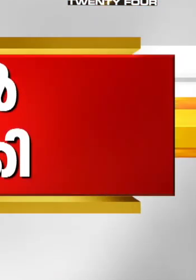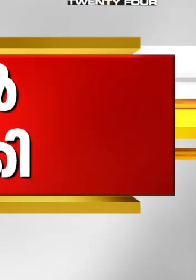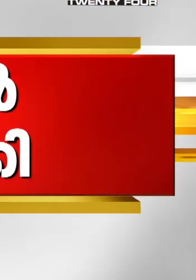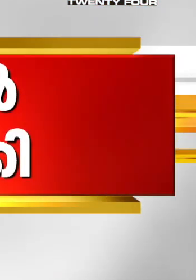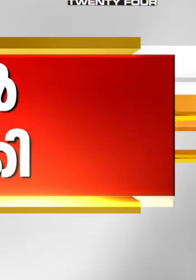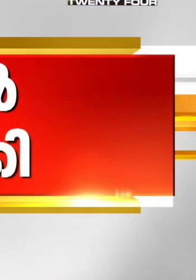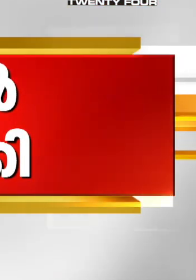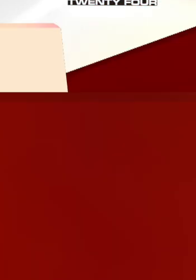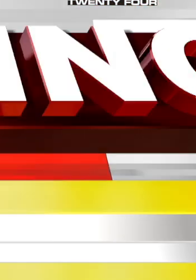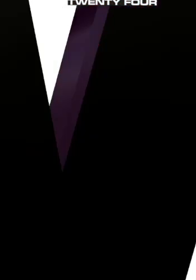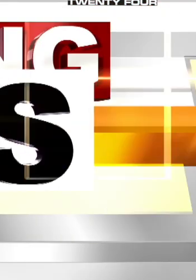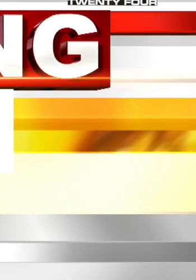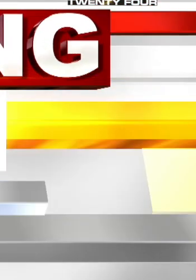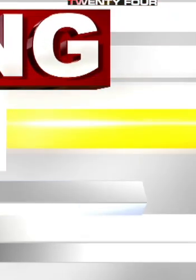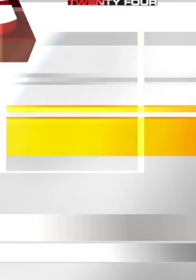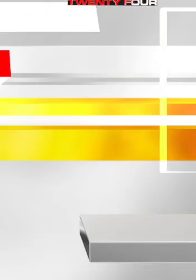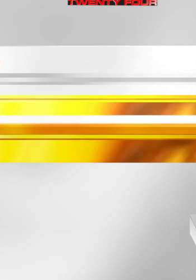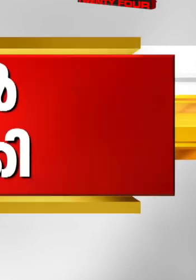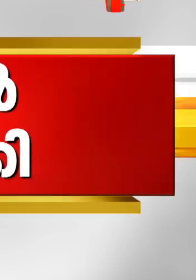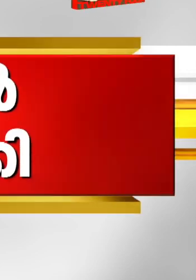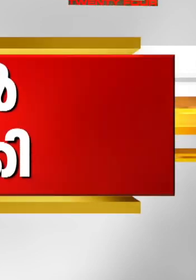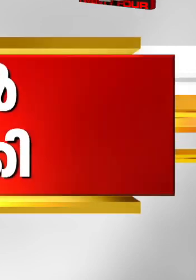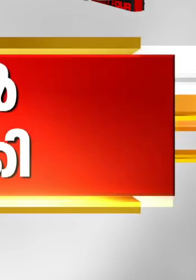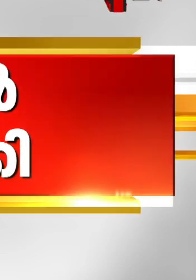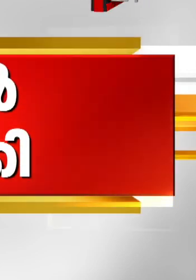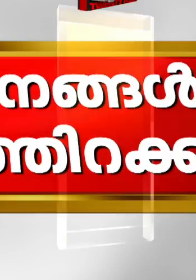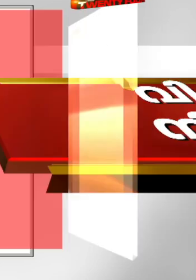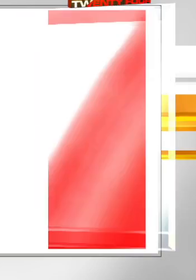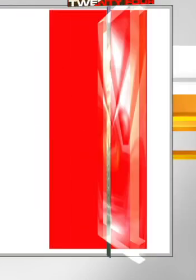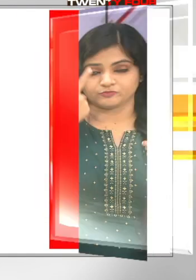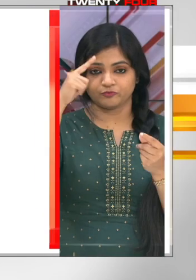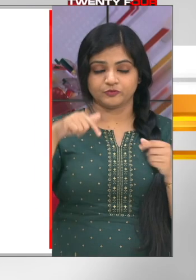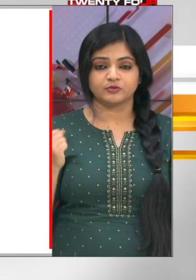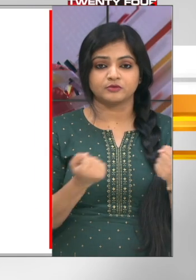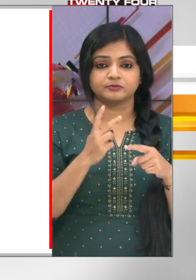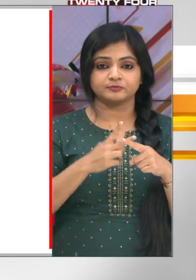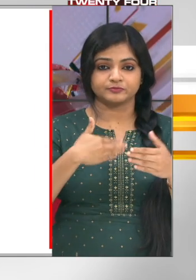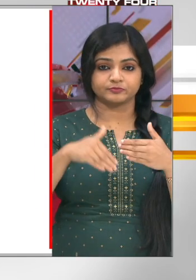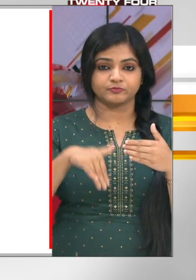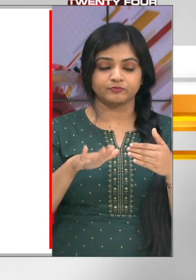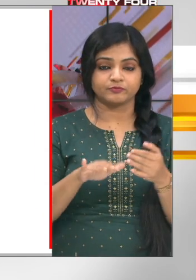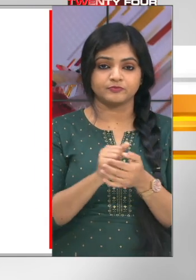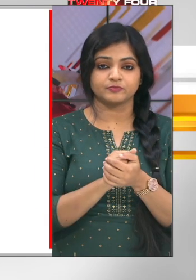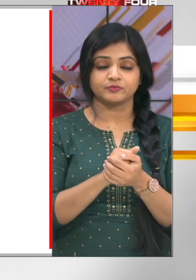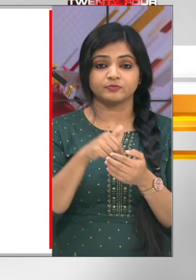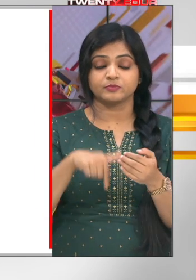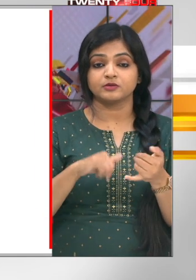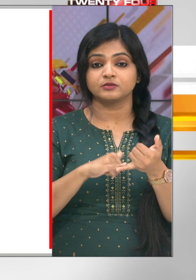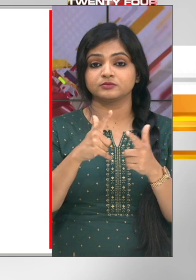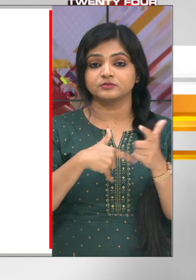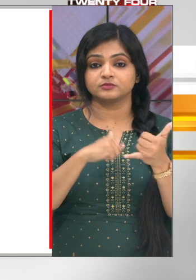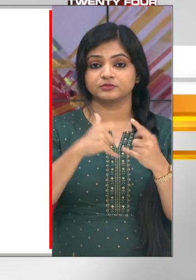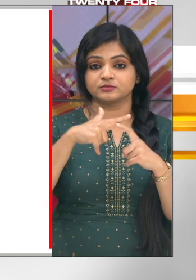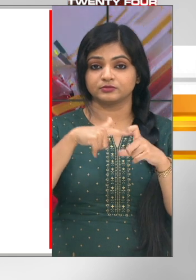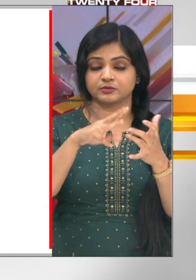വാർത്താക്കുറിപ്പ് പുറത്തിറക്കിയിട്ടുണ്ട്. സാങ്കേതിക വിദഗ്ധർ ഇത് പരിഹരിക്കാനുള്ള ശ്രമമാണ് ഇപ്പോൾ നടന്നുകൊണ്ടിരിക്കുന്നത്. ഇനിയും ഈ സിസ്റ്റം റീലോഡ്